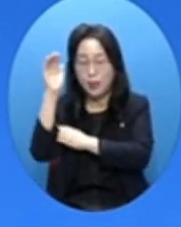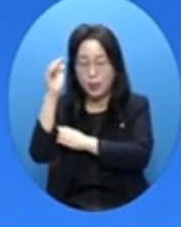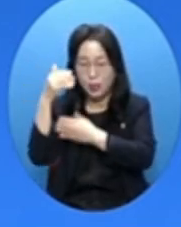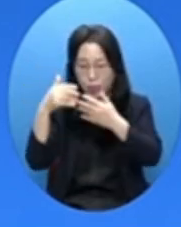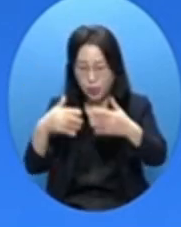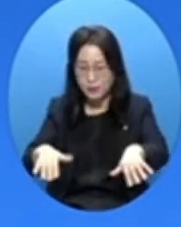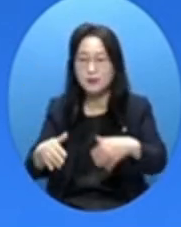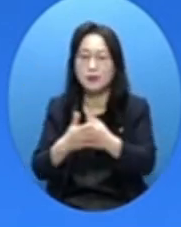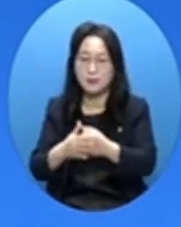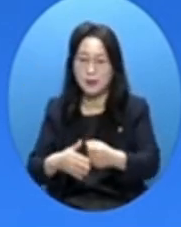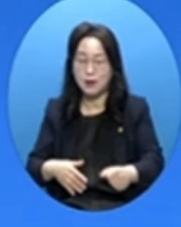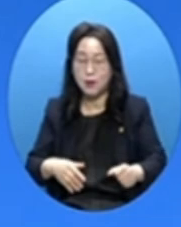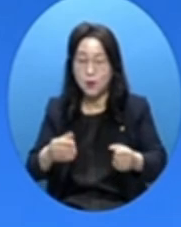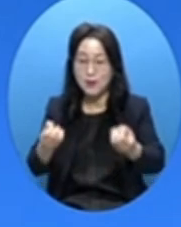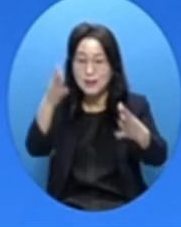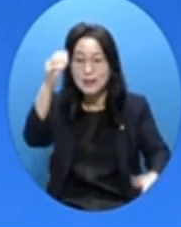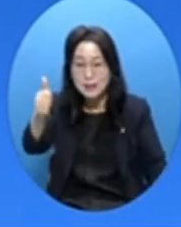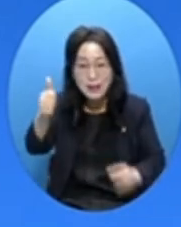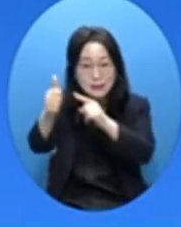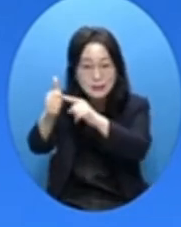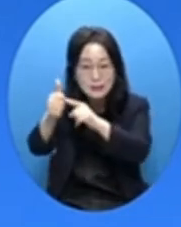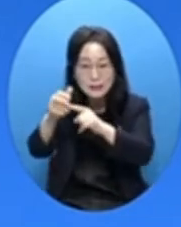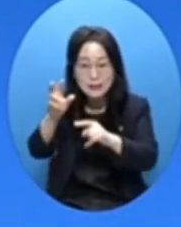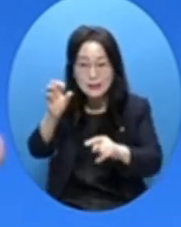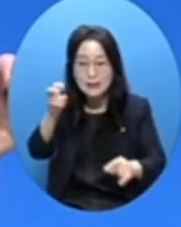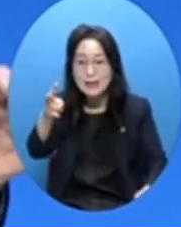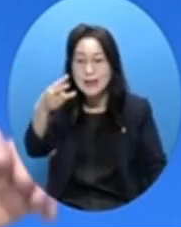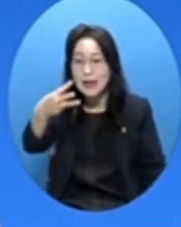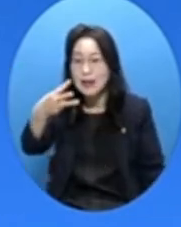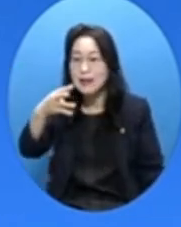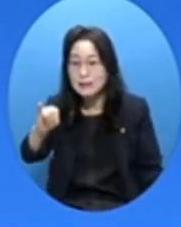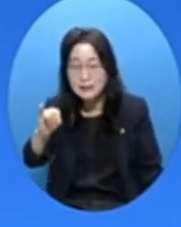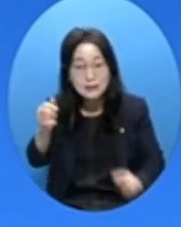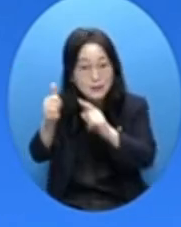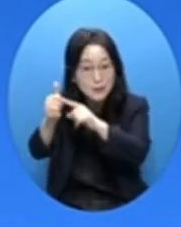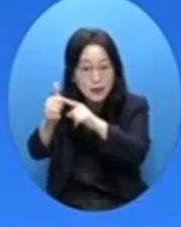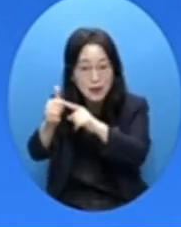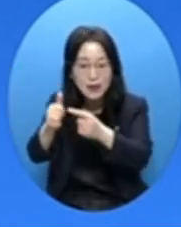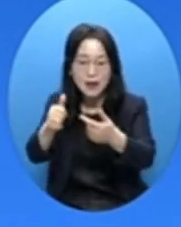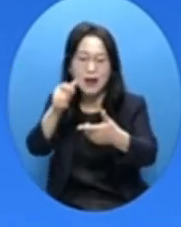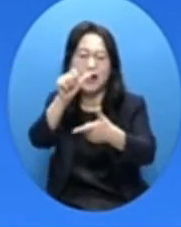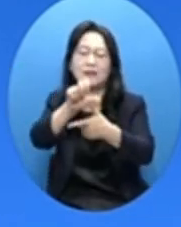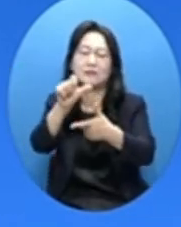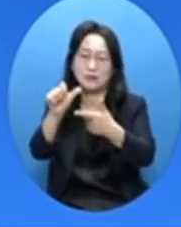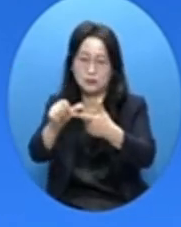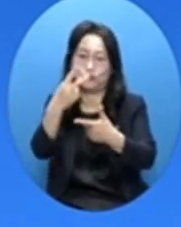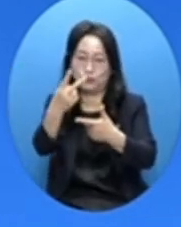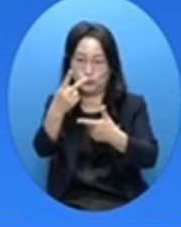엘리에게 두 아들이 있는데 이 또 아들이 망 아닙니다 아주 문제가 많았습니다